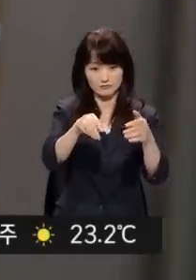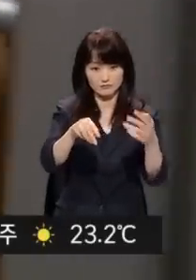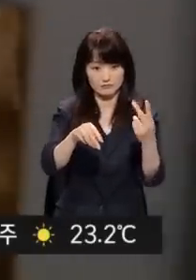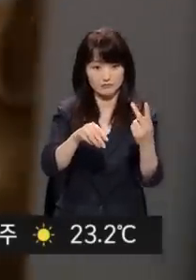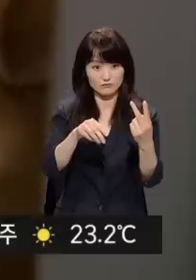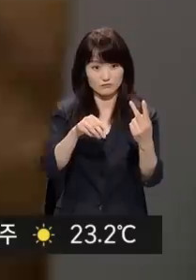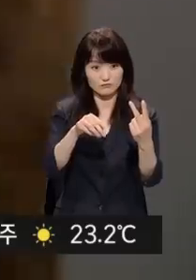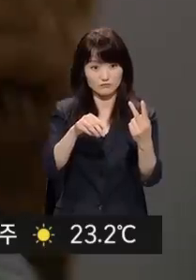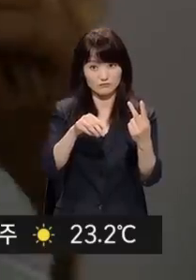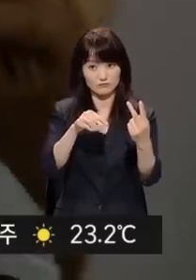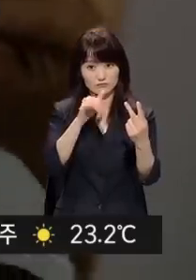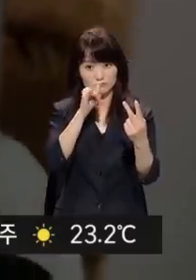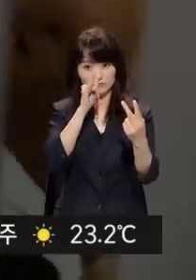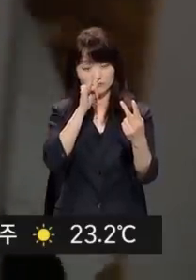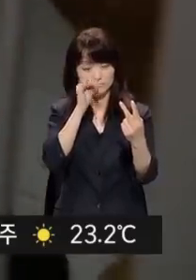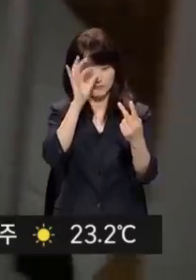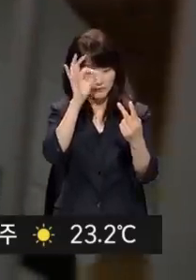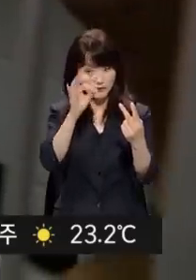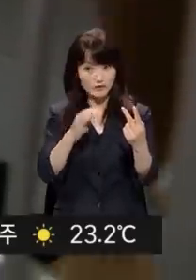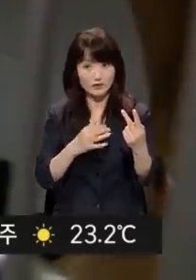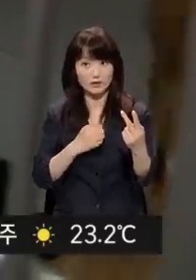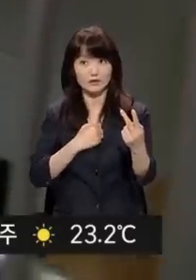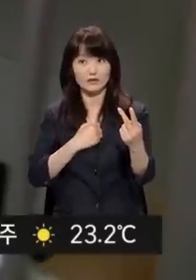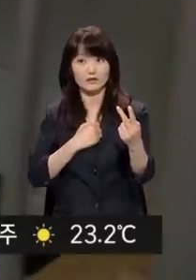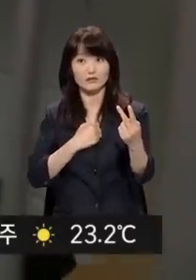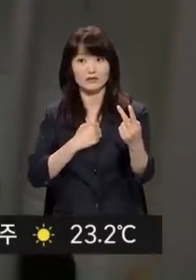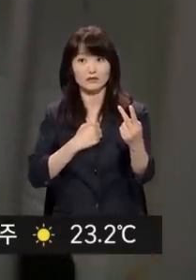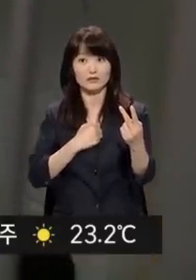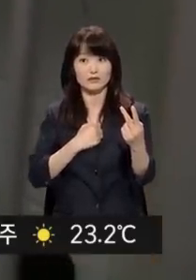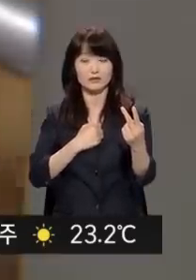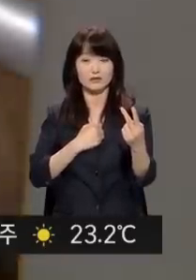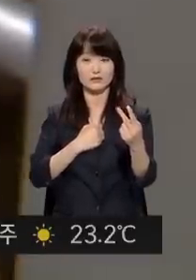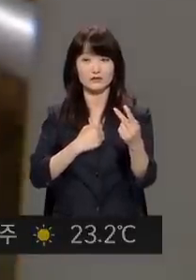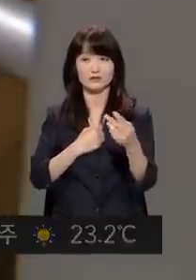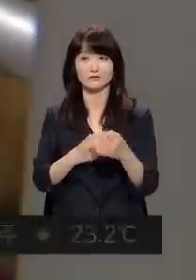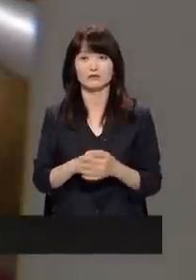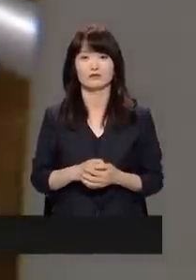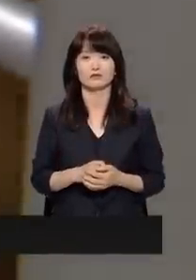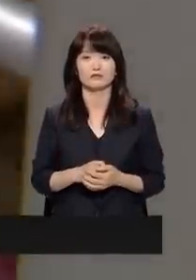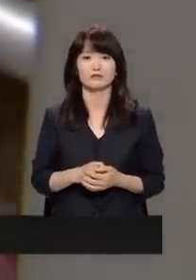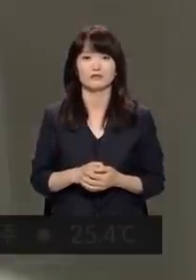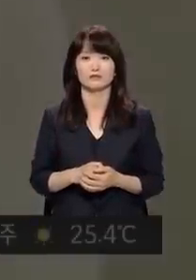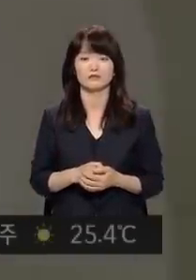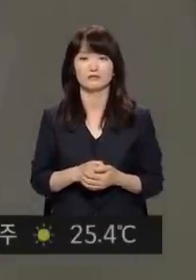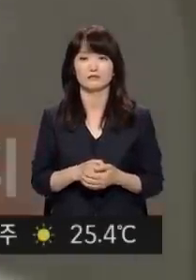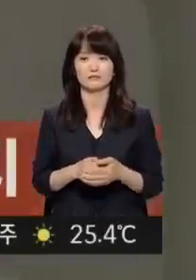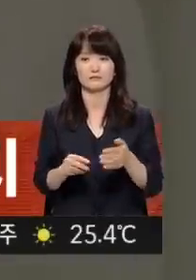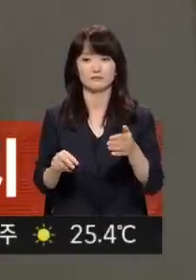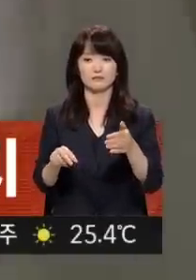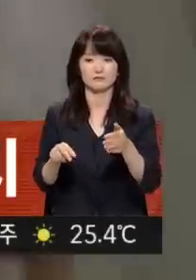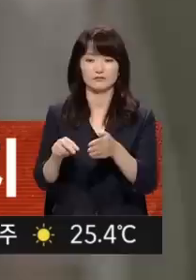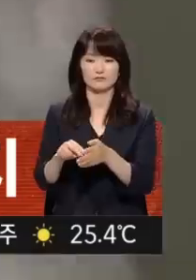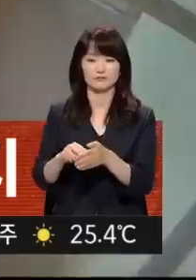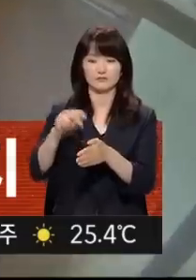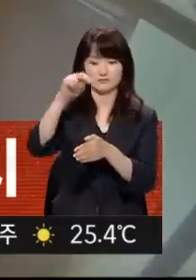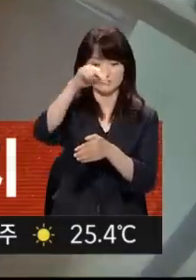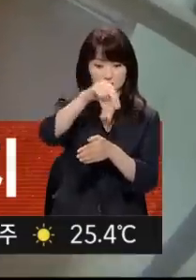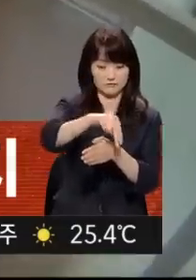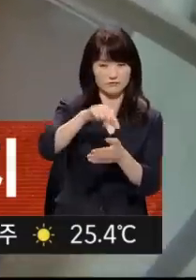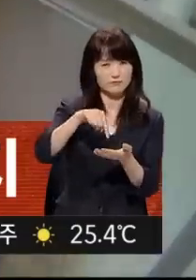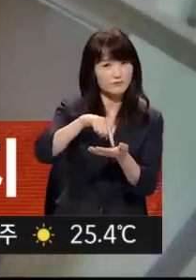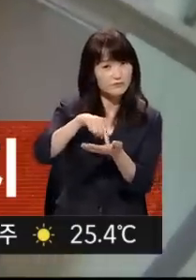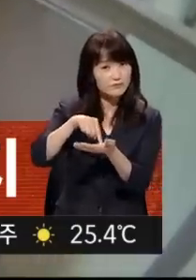놀라서 cctv를 확인해 보니까 월담을 한 적 강아지가 포착이 된 거였습니다 혹시 짝짓기 뭐 이런 거 외로웠던 거